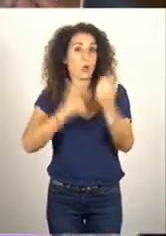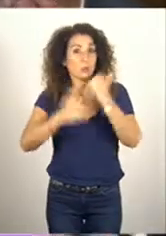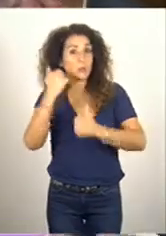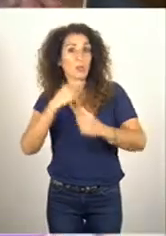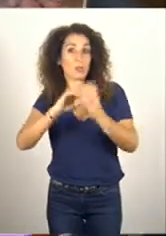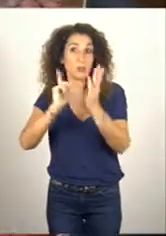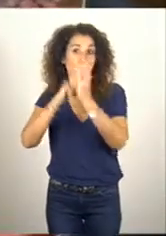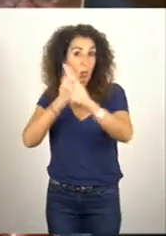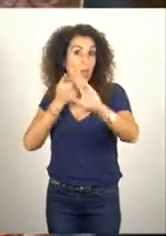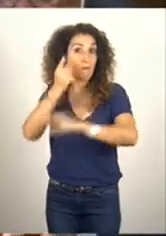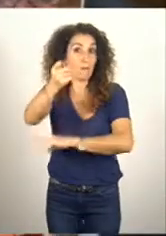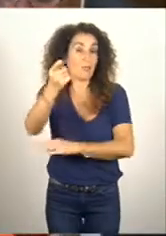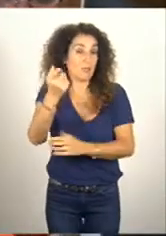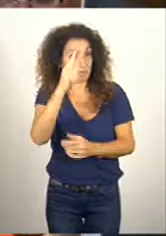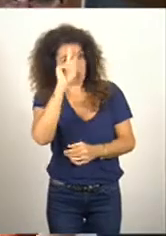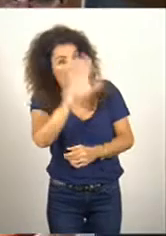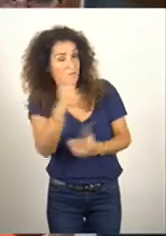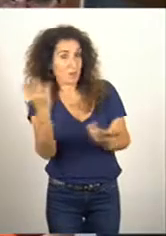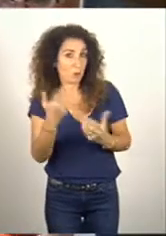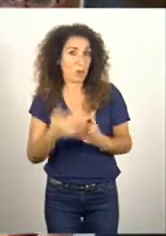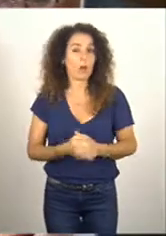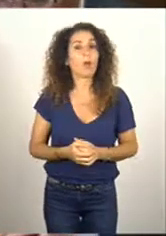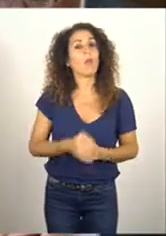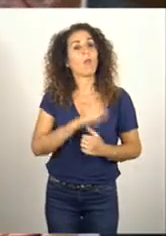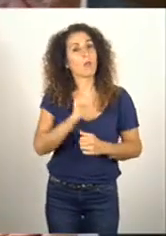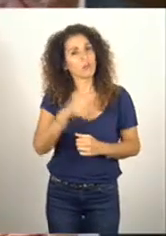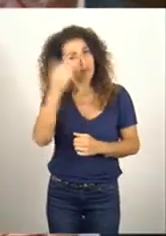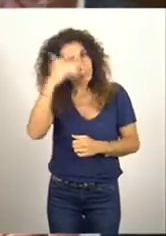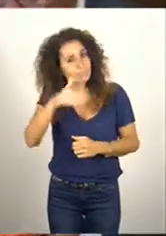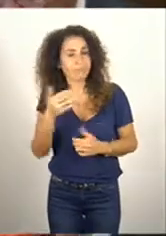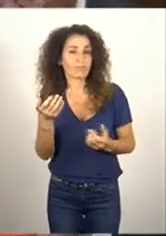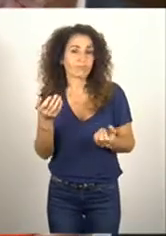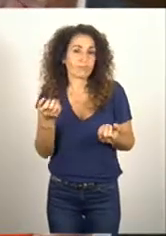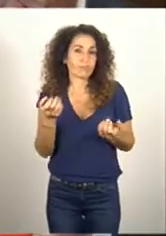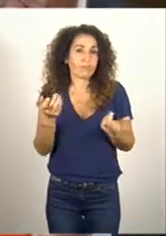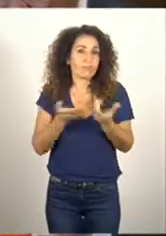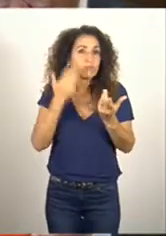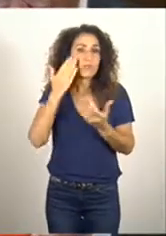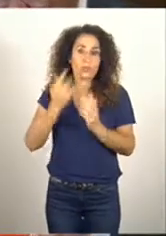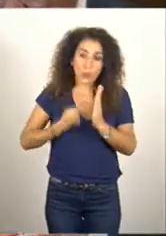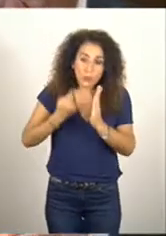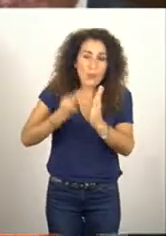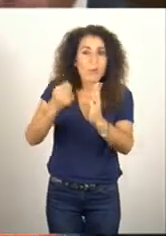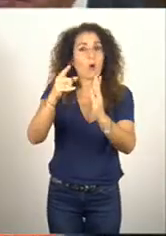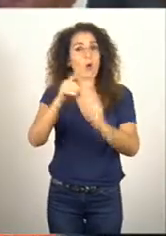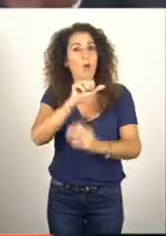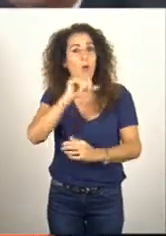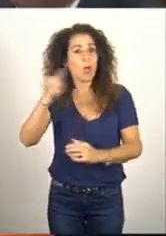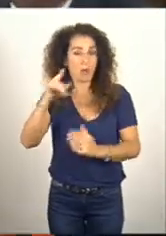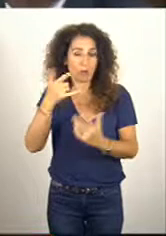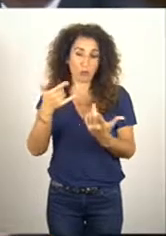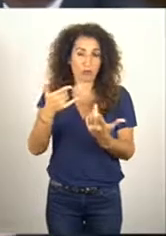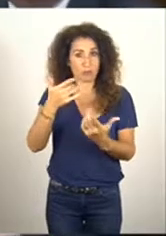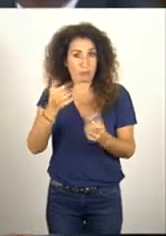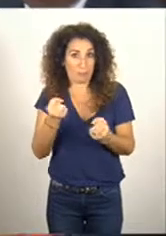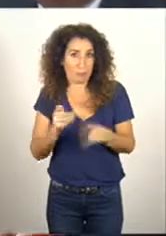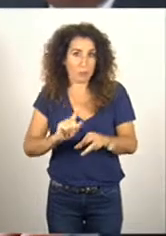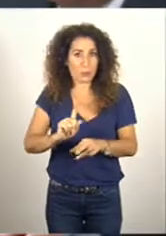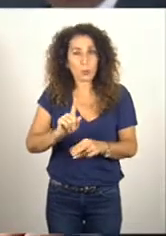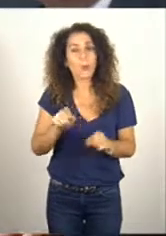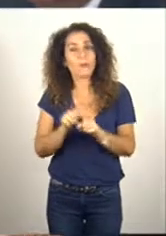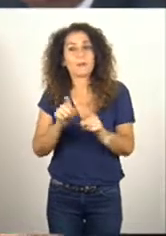vie. Nous mesurons bien évidemment les incertitudes dans le cadre des renouvellements de l'AAH. Nous connaissons également les